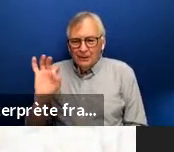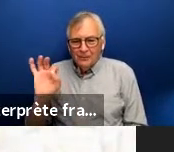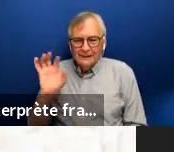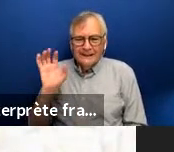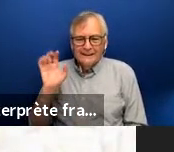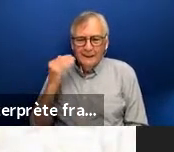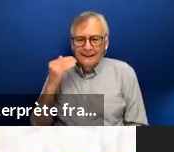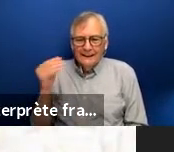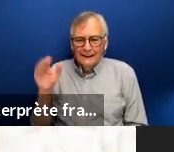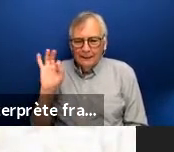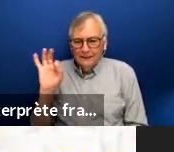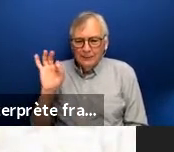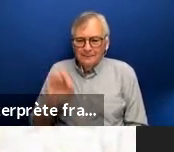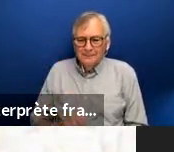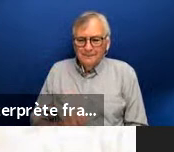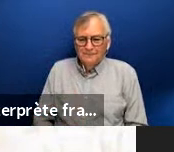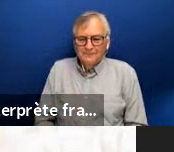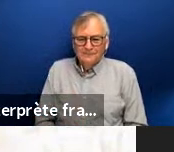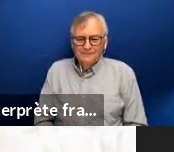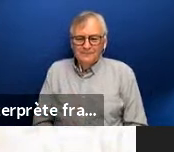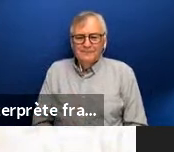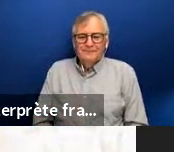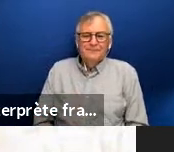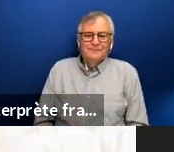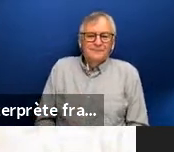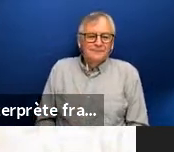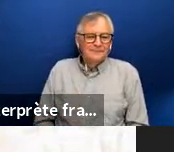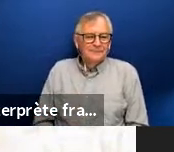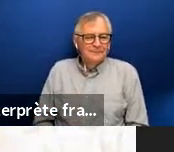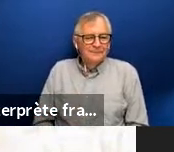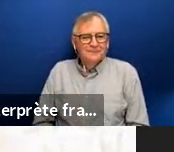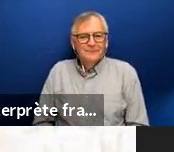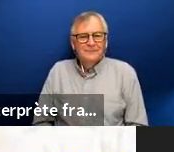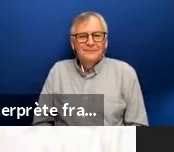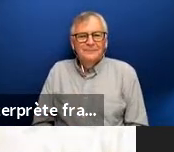Oui, donc vous entendez bien l'interprète, oui.